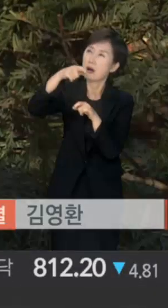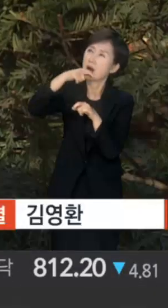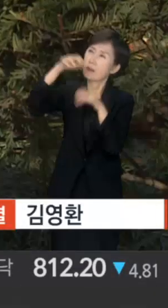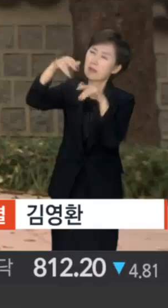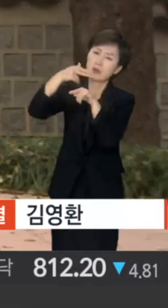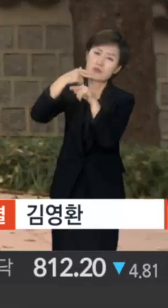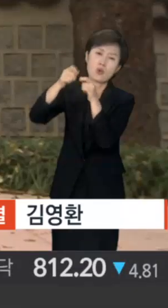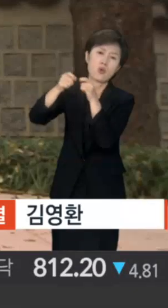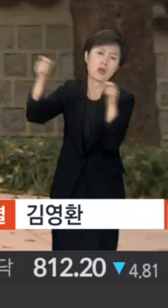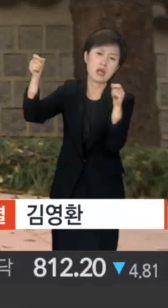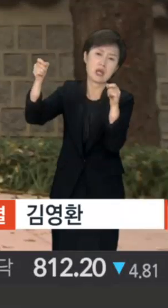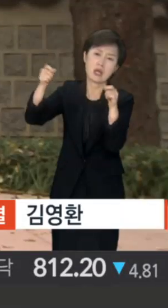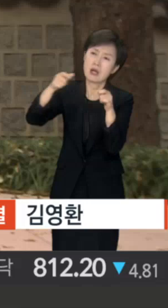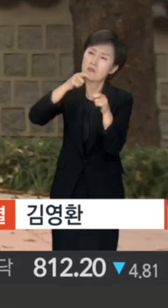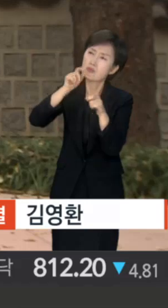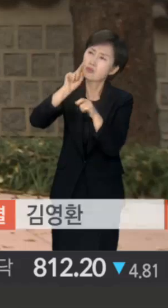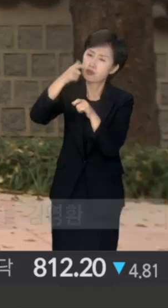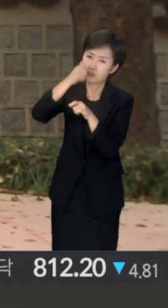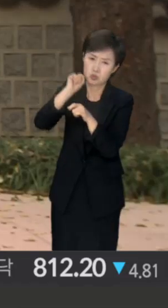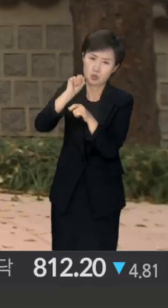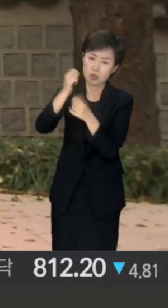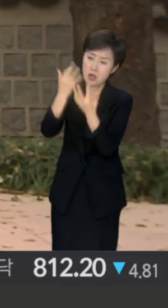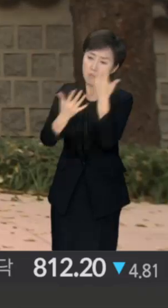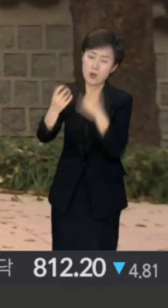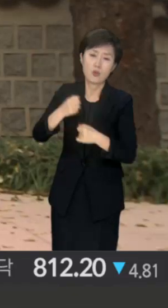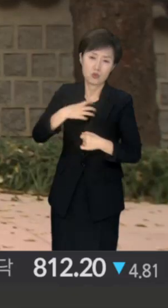메말라가고 있습니다. 건조특보소 화재가 날